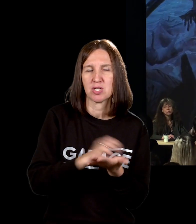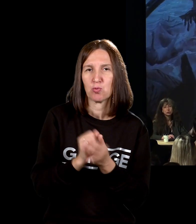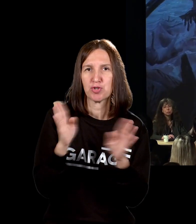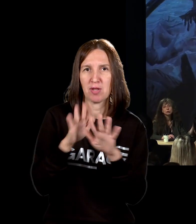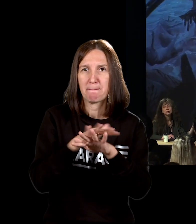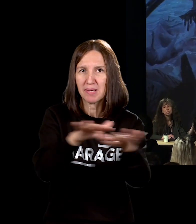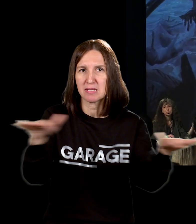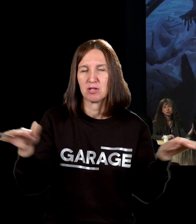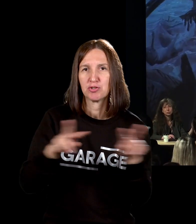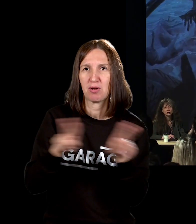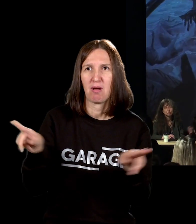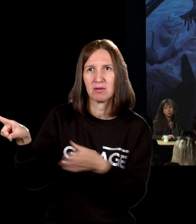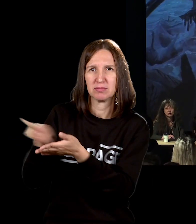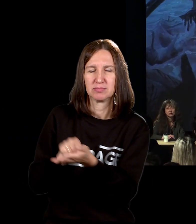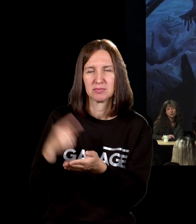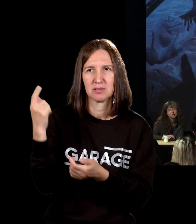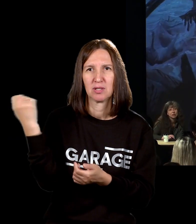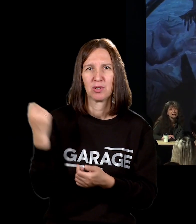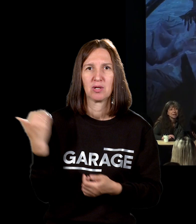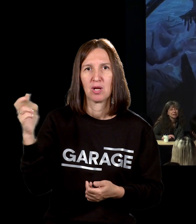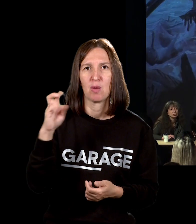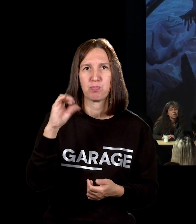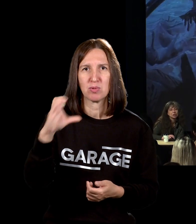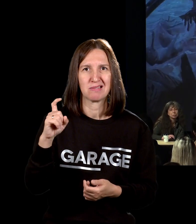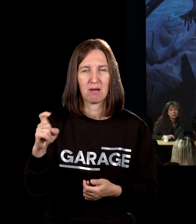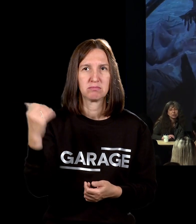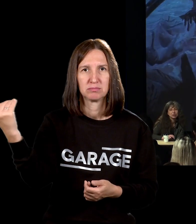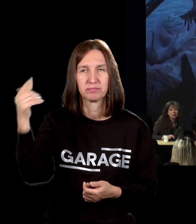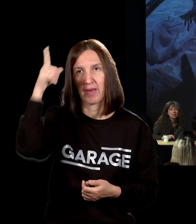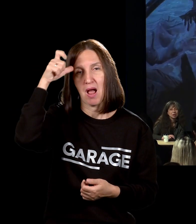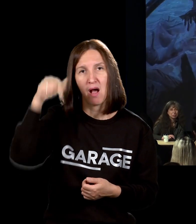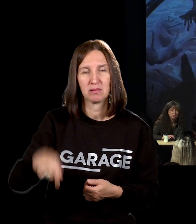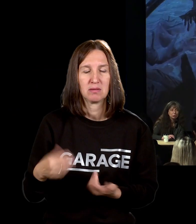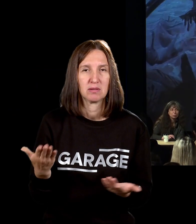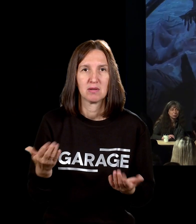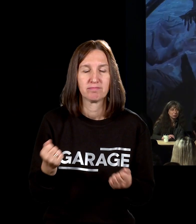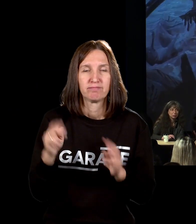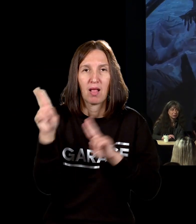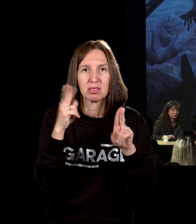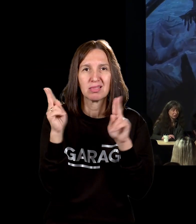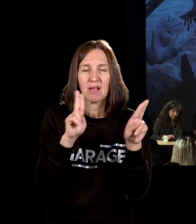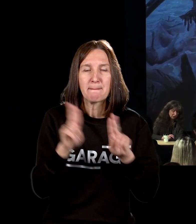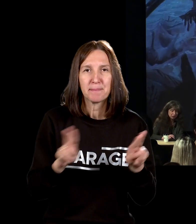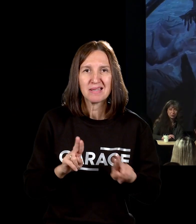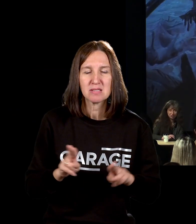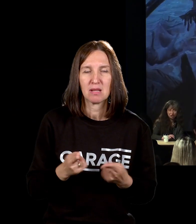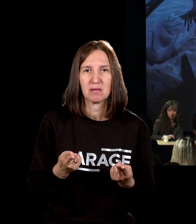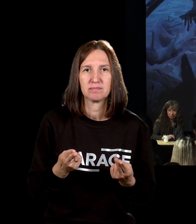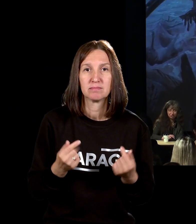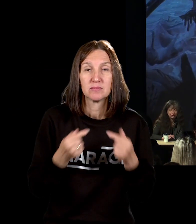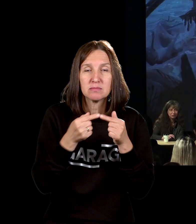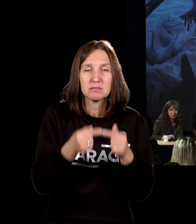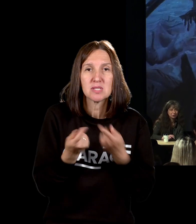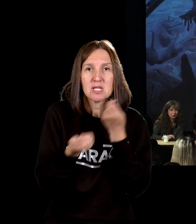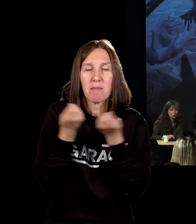выглядит тоже вполне босховским, да, это пейзаж босховского ада, это пейзаж, написанный абсолютно с